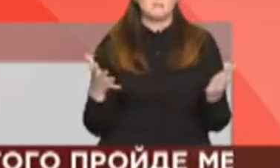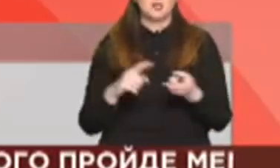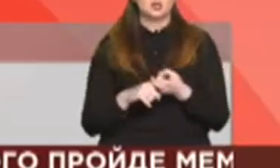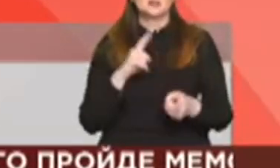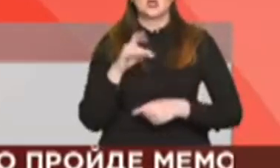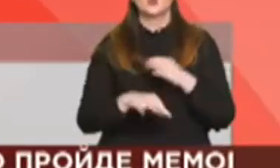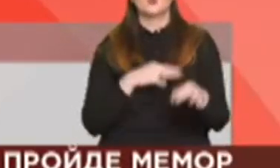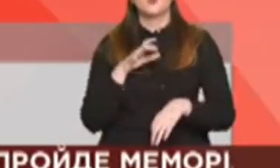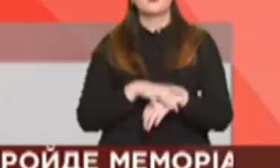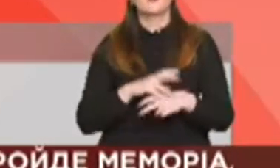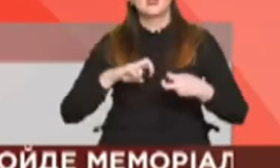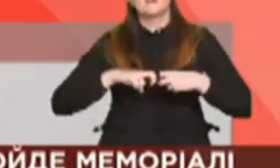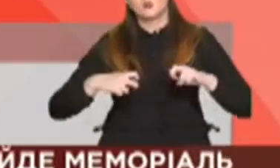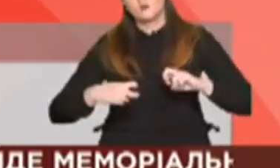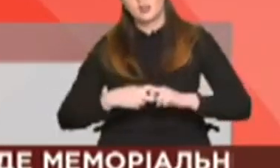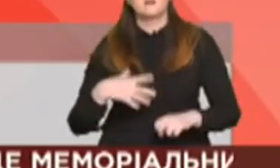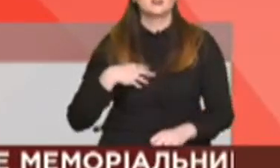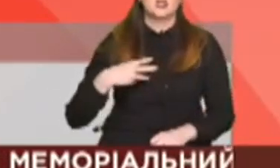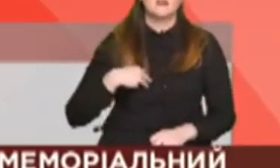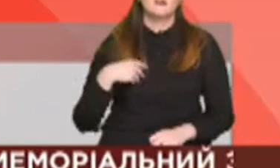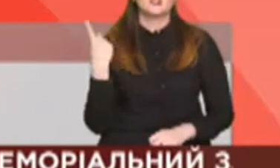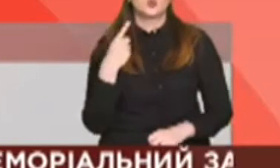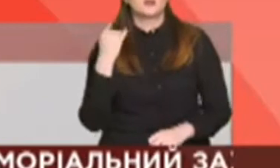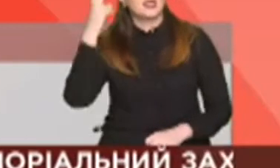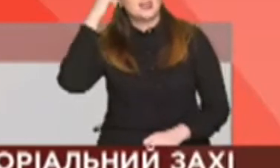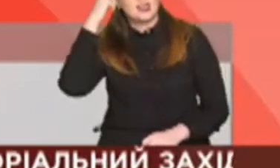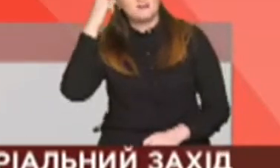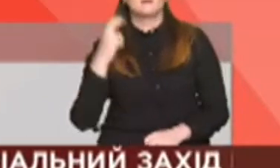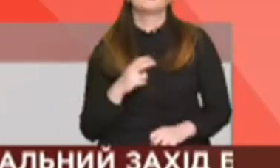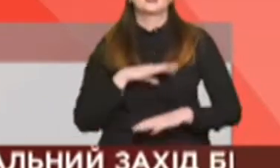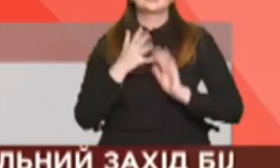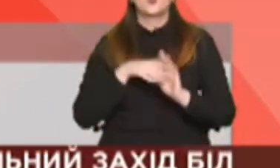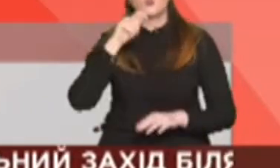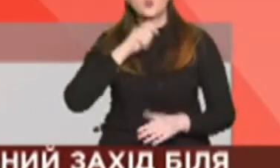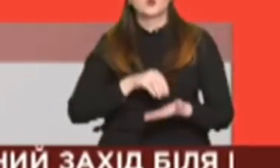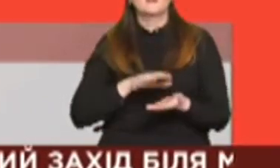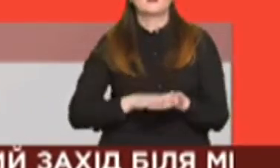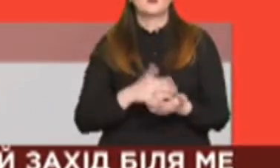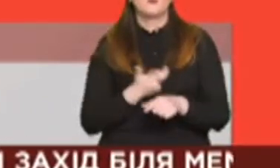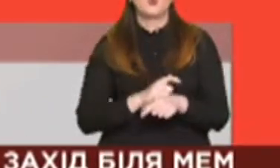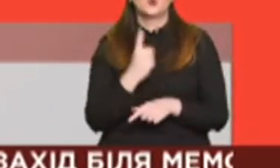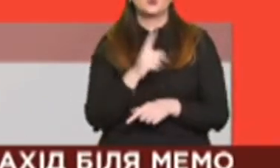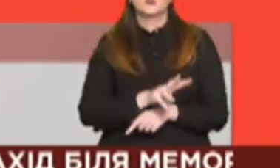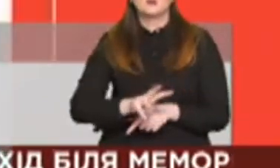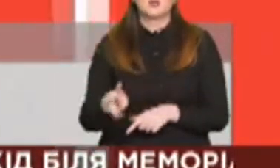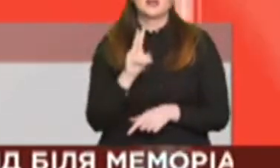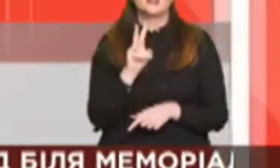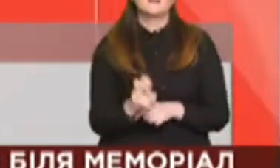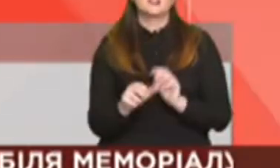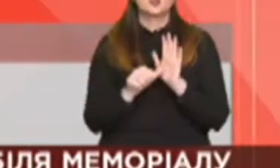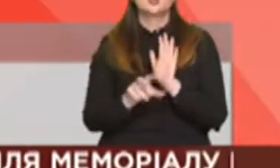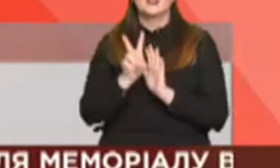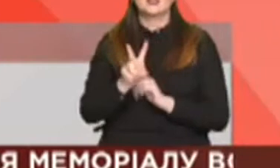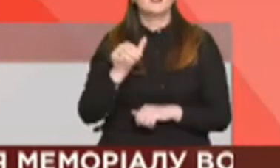заражень за добу виявили в Івано-Франківській, Львівській областях та у Києві. Загалом в Україні зафіксували понад